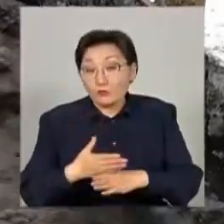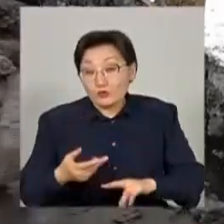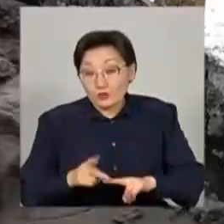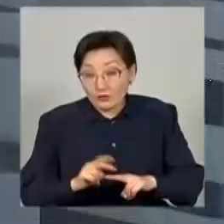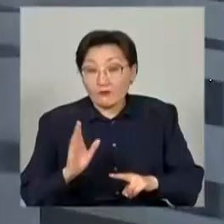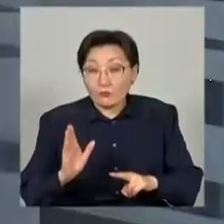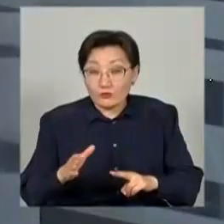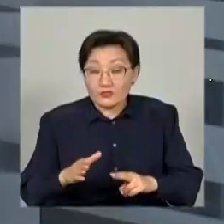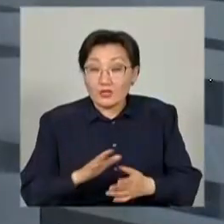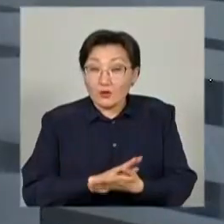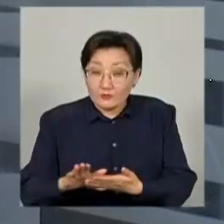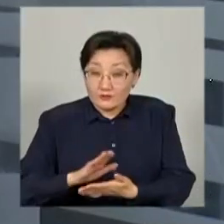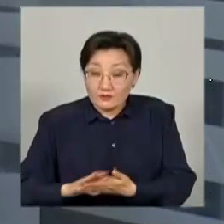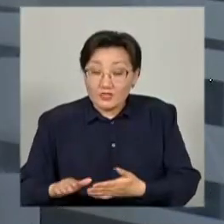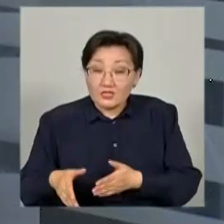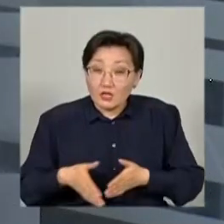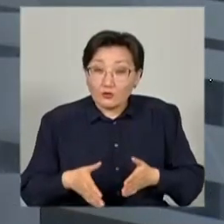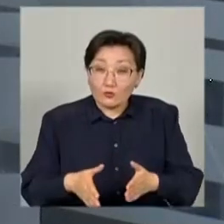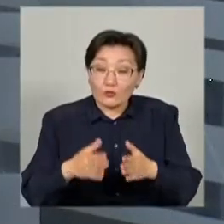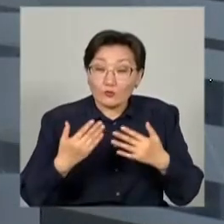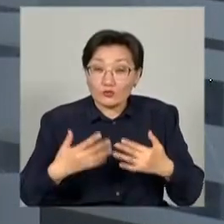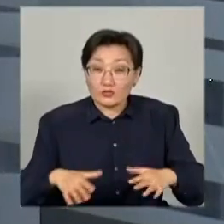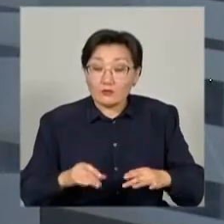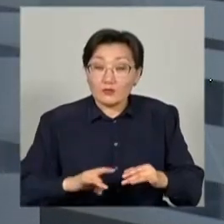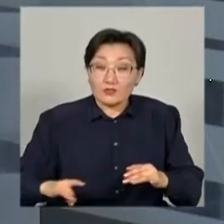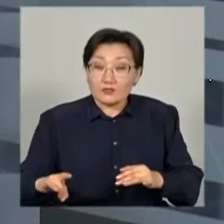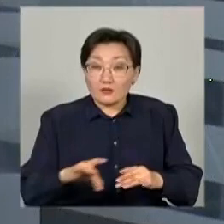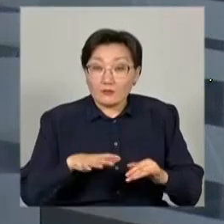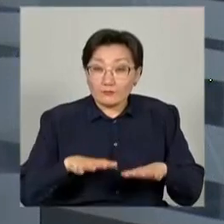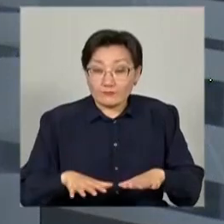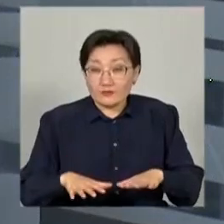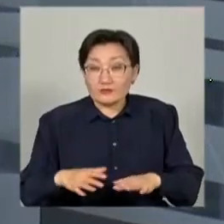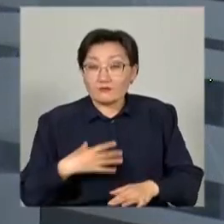будут обрабатываться дороги уже районного местного значения.